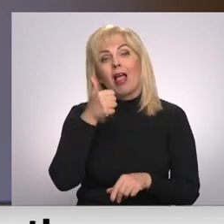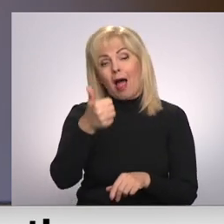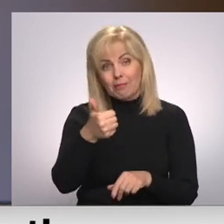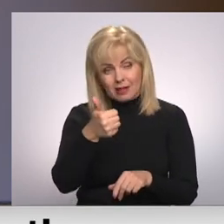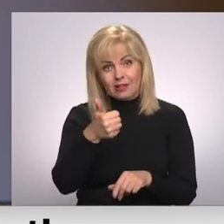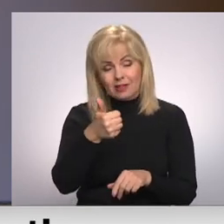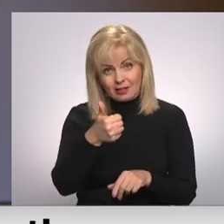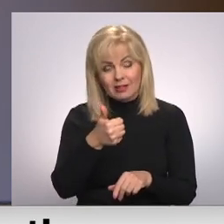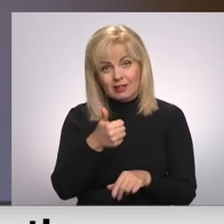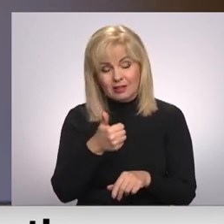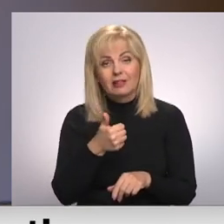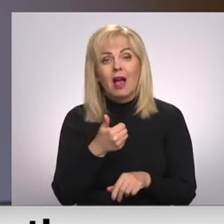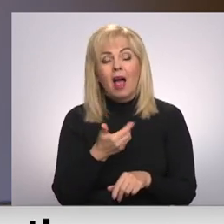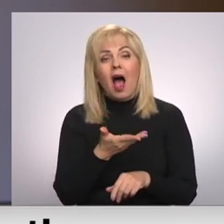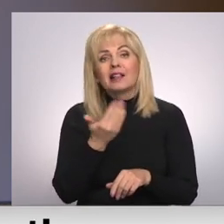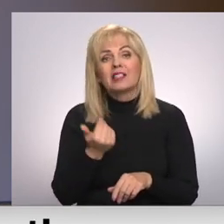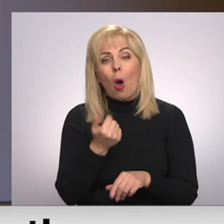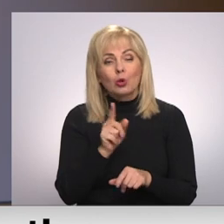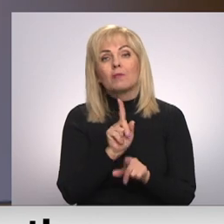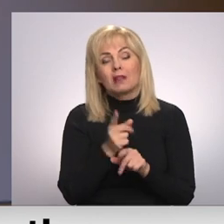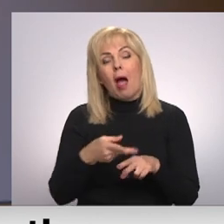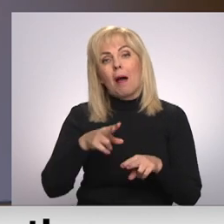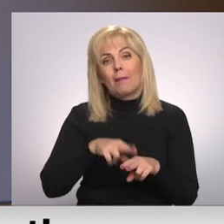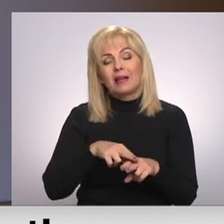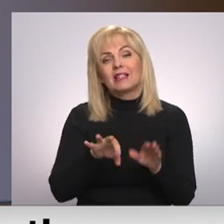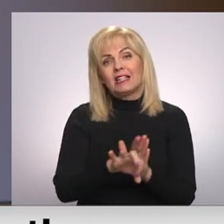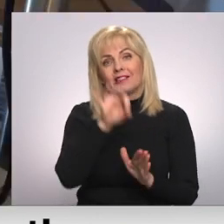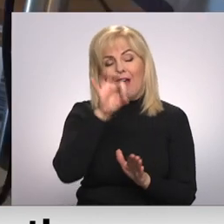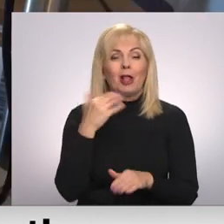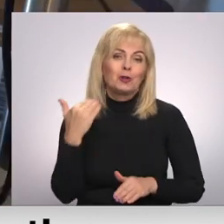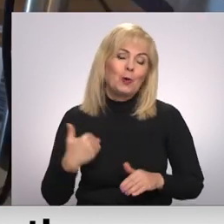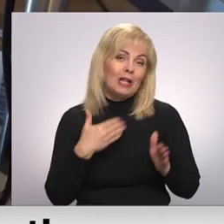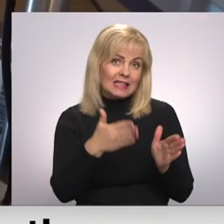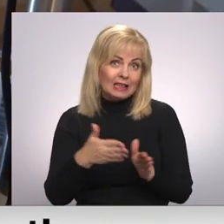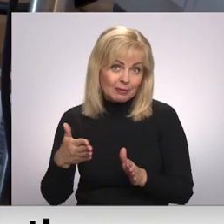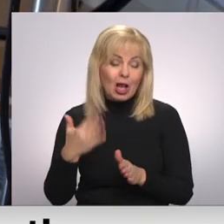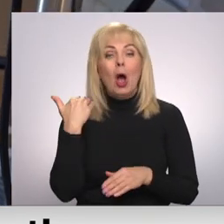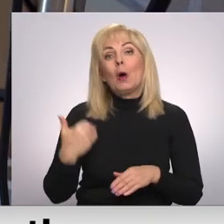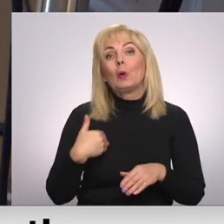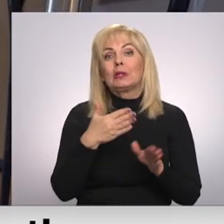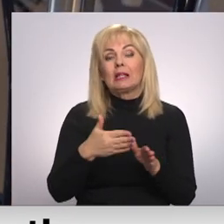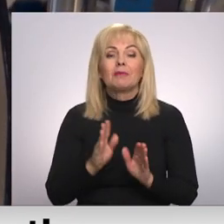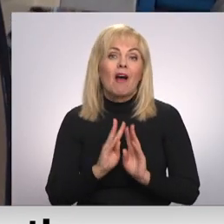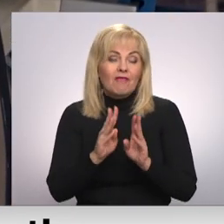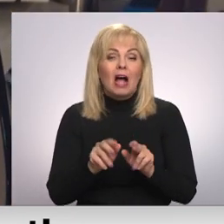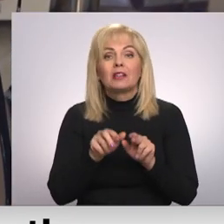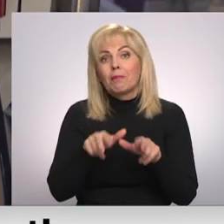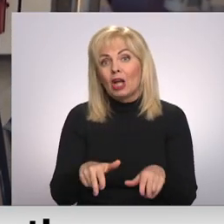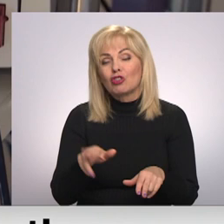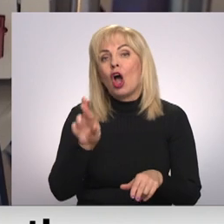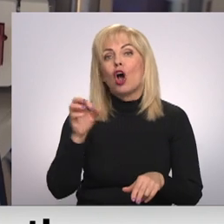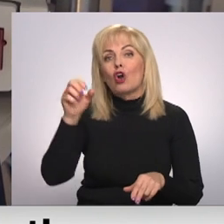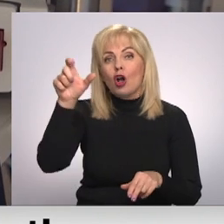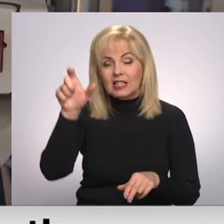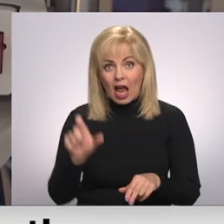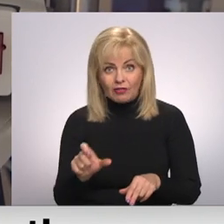atsauksmes. Arī tādēļ tā izvēle krita par Kuldīgas slimnīcu tieši. Kuldīgas slimnīcas valdes priekšsēdētājs Agris Rozenfelds